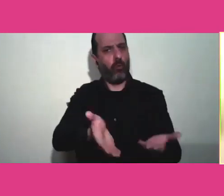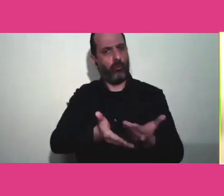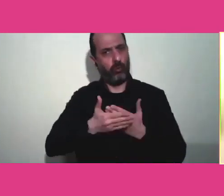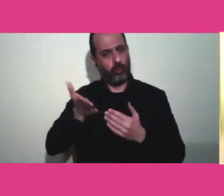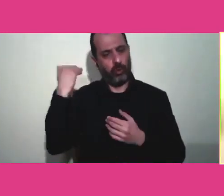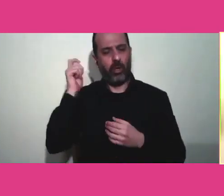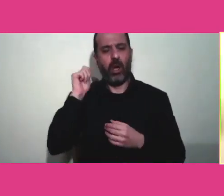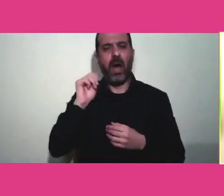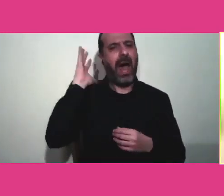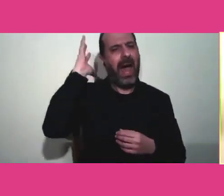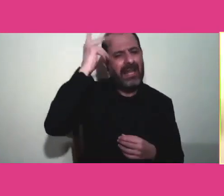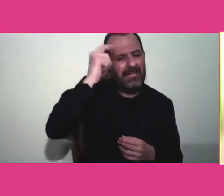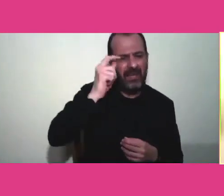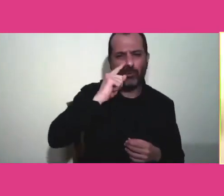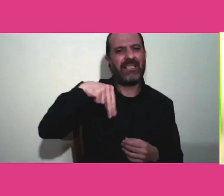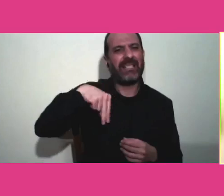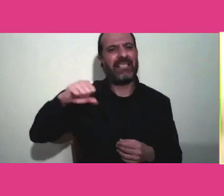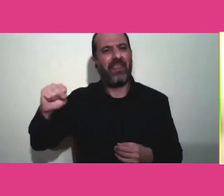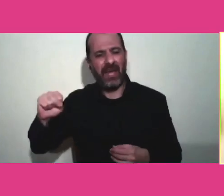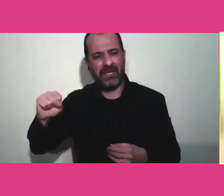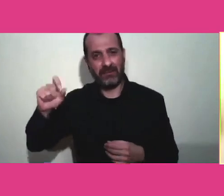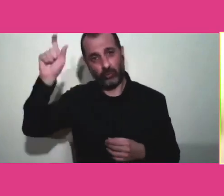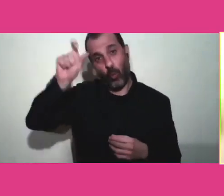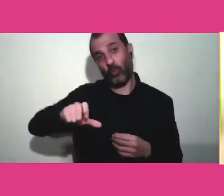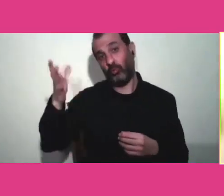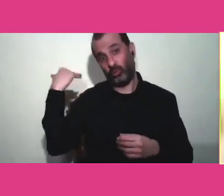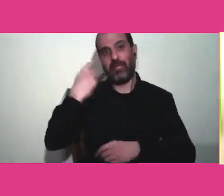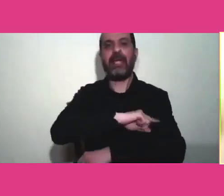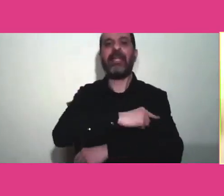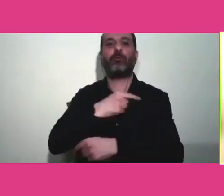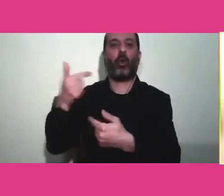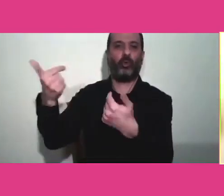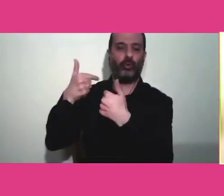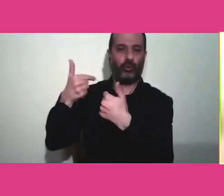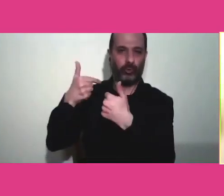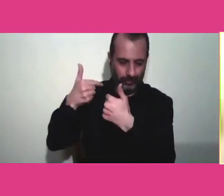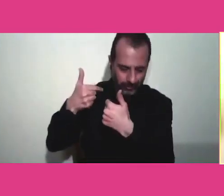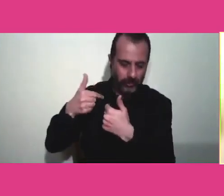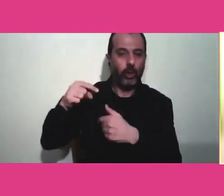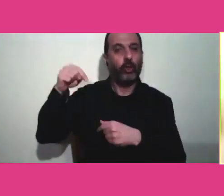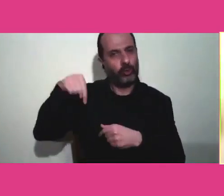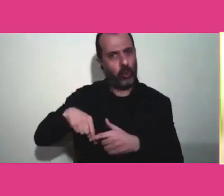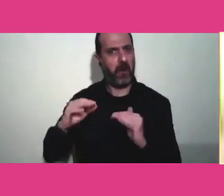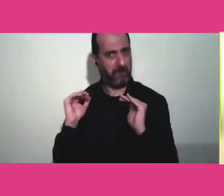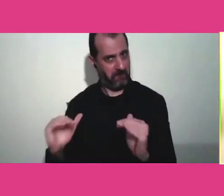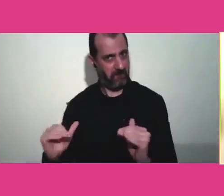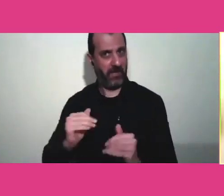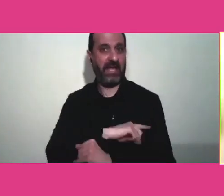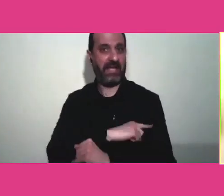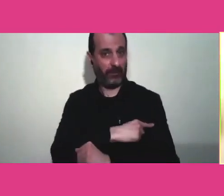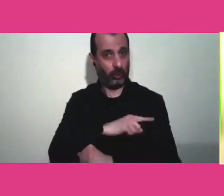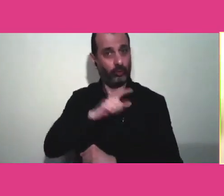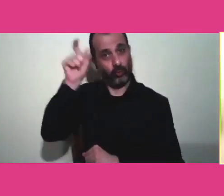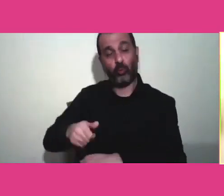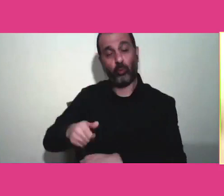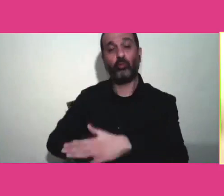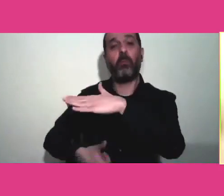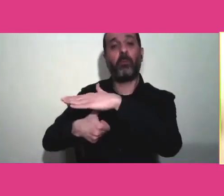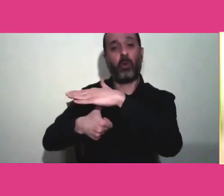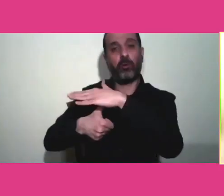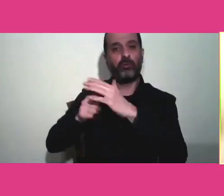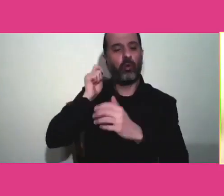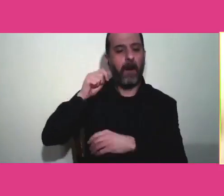Ταξιδάρης, που τότε ήταν γιατρός μου, τώρα παραμένει γιατρός και είναι και πρόεδρος του